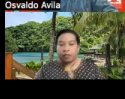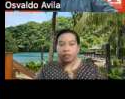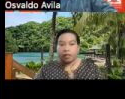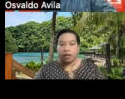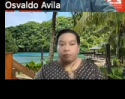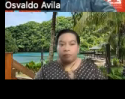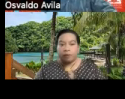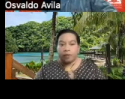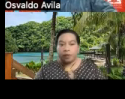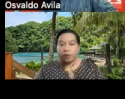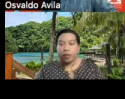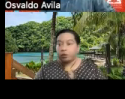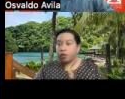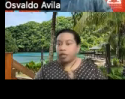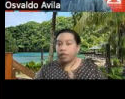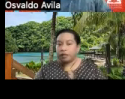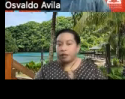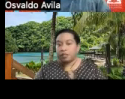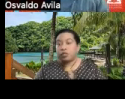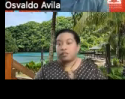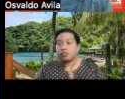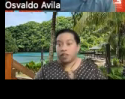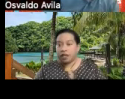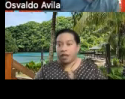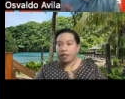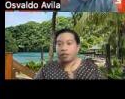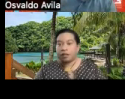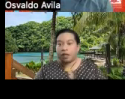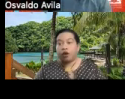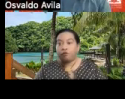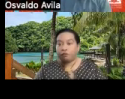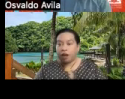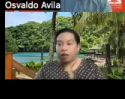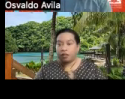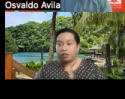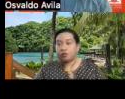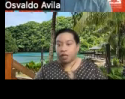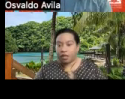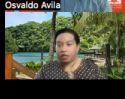الولايات المتحدة ونكتشف أن لا أحد يعرف عن وضعنا في معظم الأوقات.